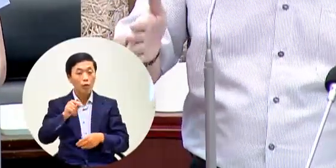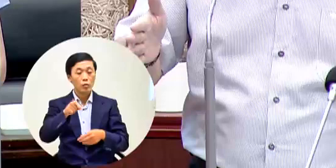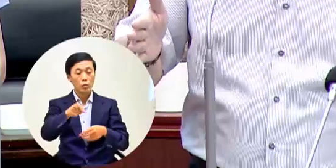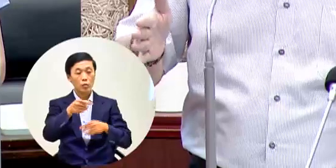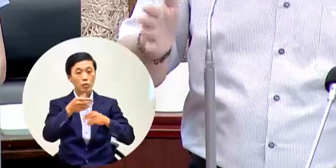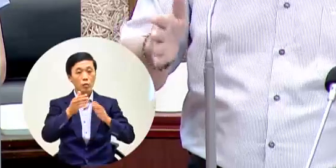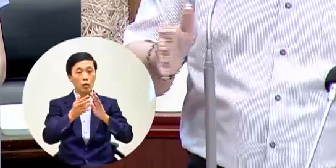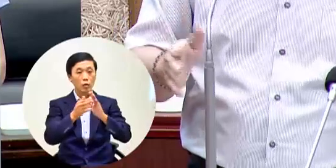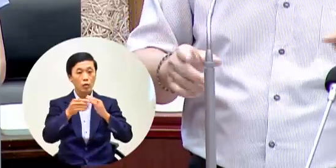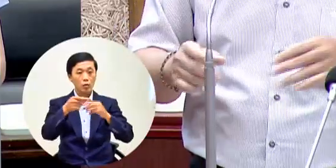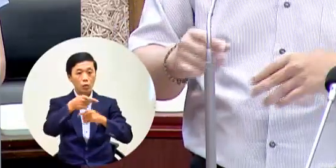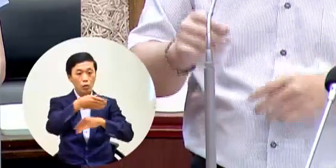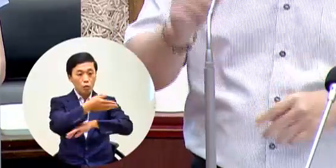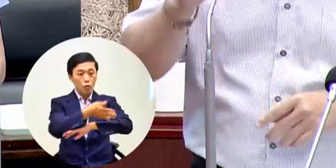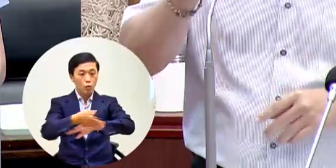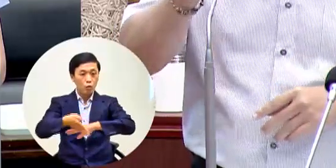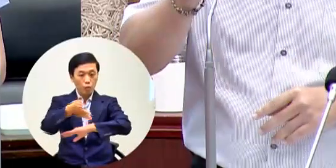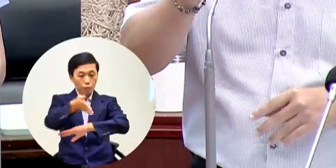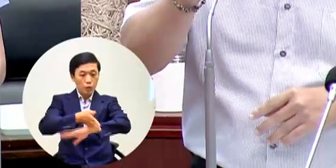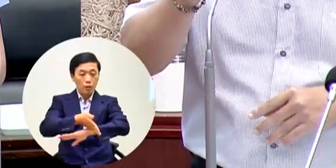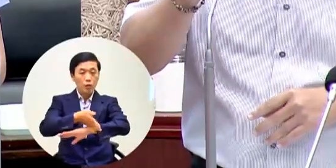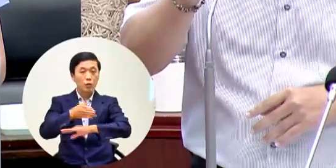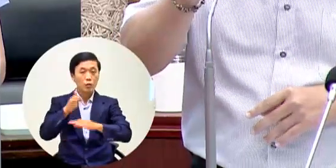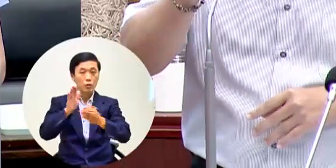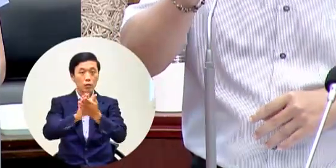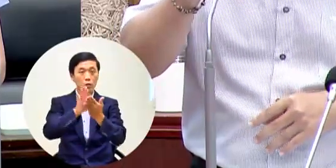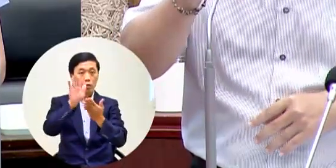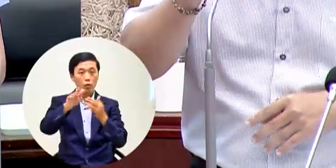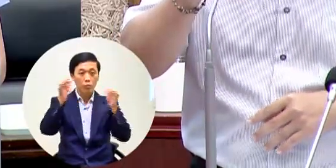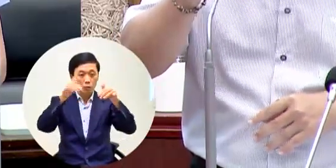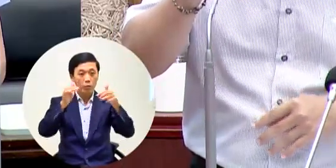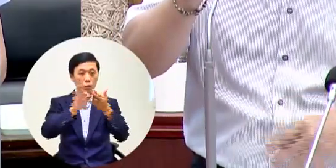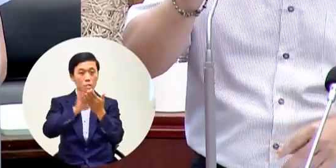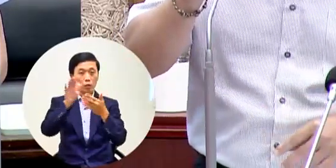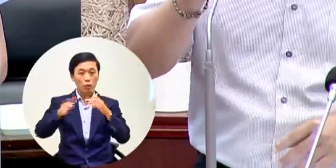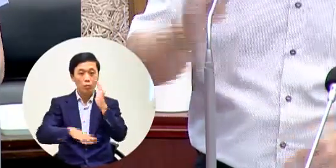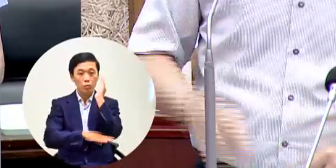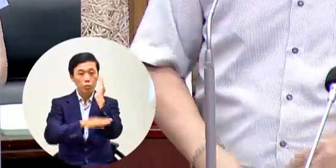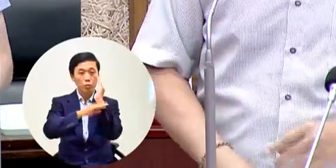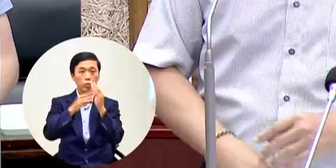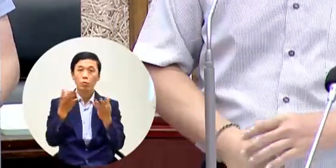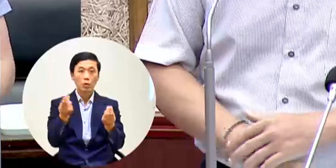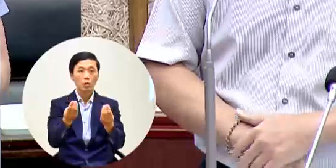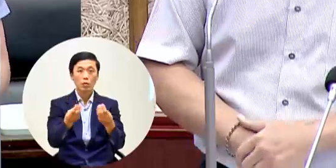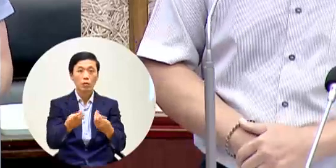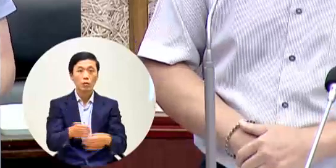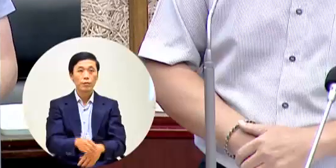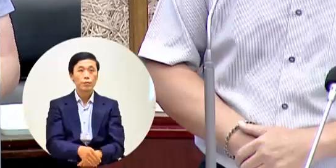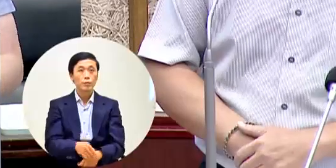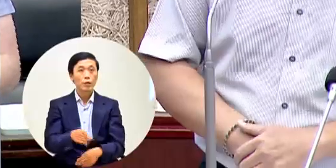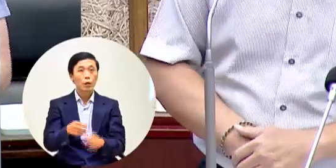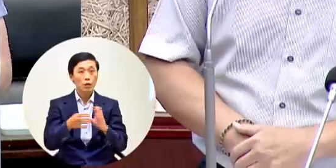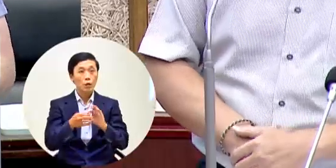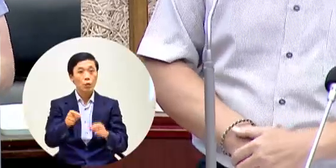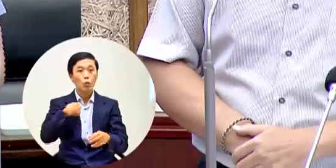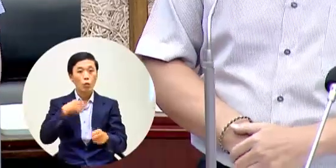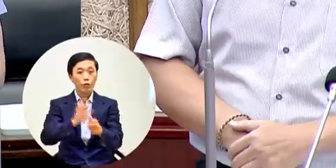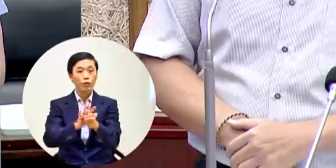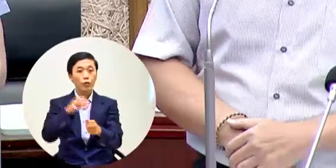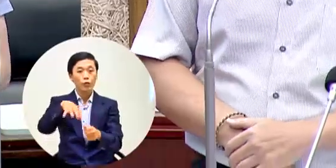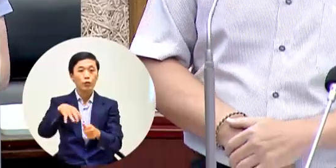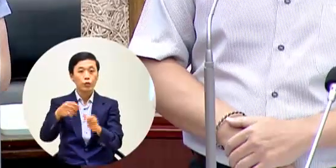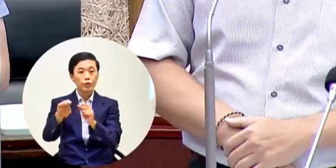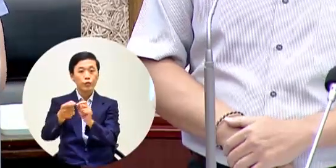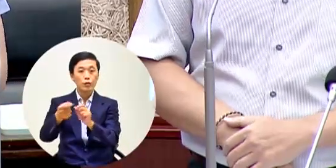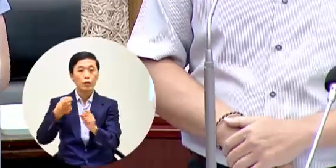做完以后，以后下雨就后面就没有这种现象来发生了。 哦，那个，因为我服务处在那边，所以我很清